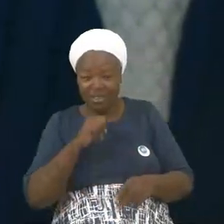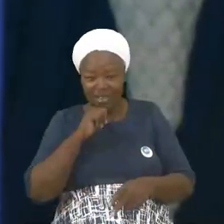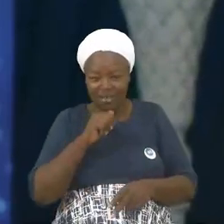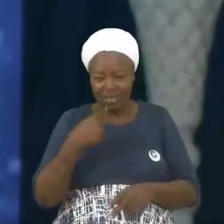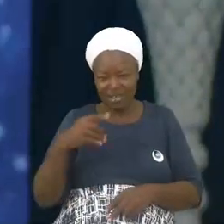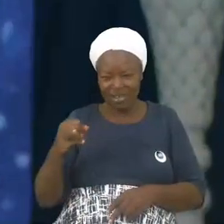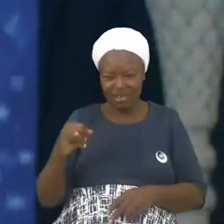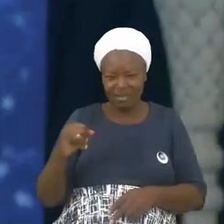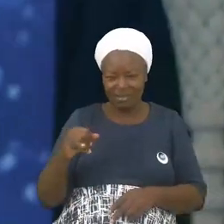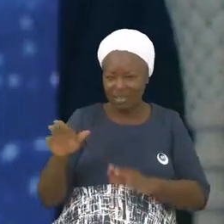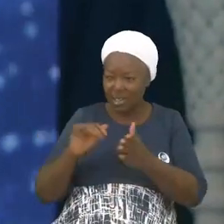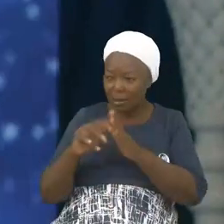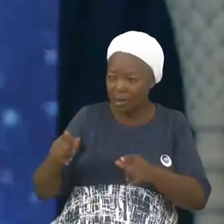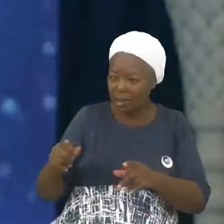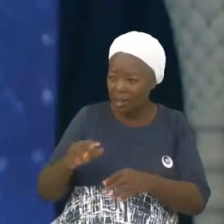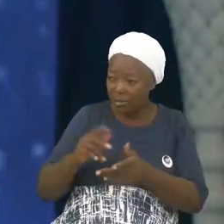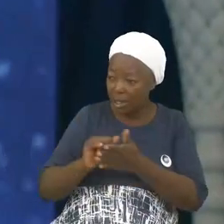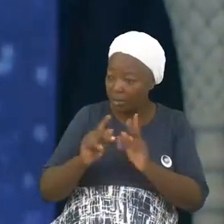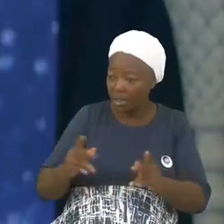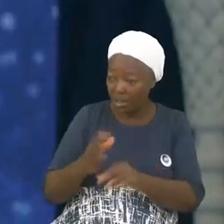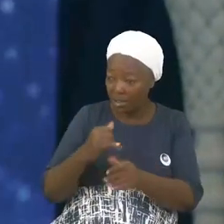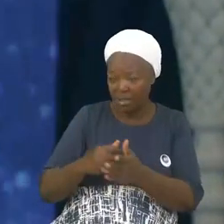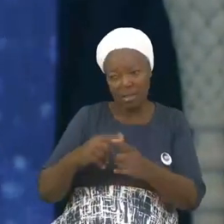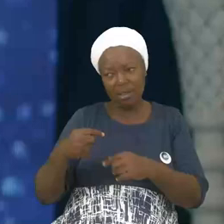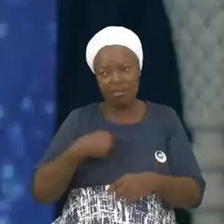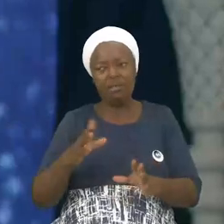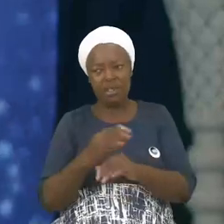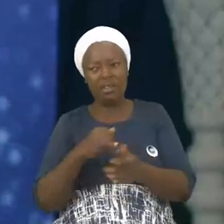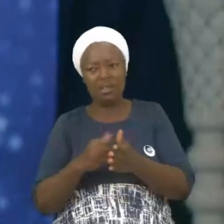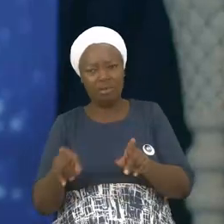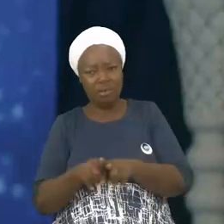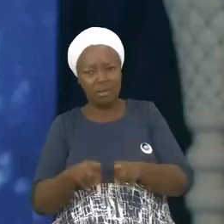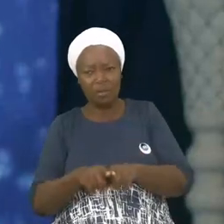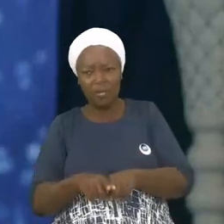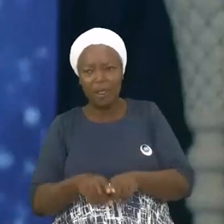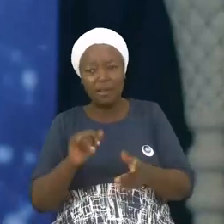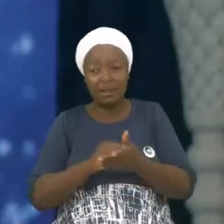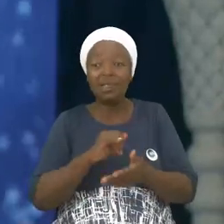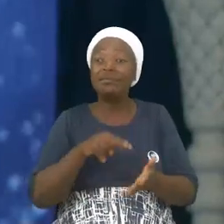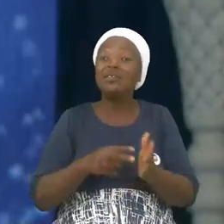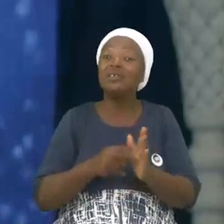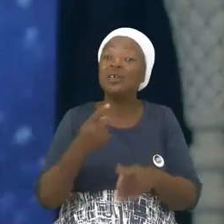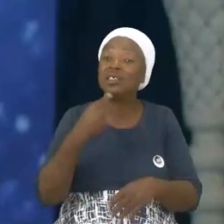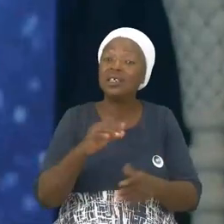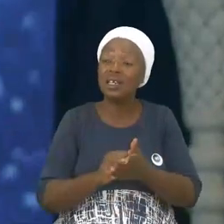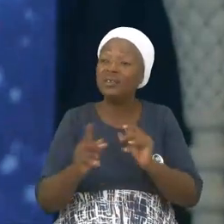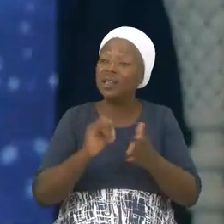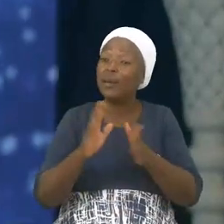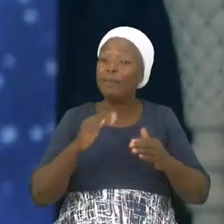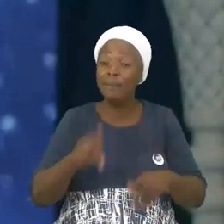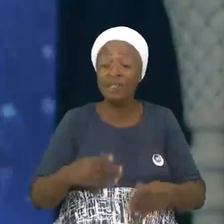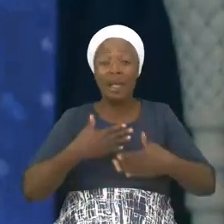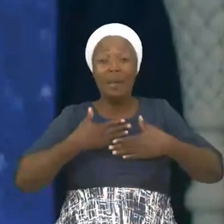Ce n'est pas en regardant d'autres personnes. Ce n'est pas en disant, oh, s'il a eu, je vais l'avoir. C'est comme si on